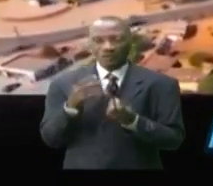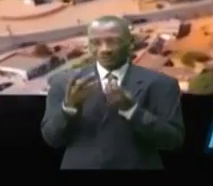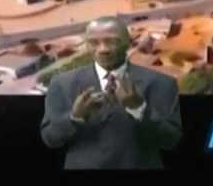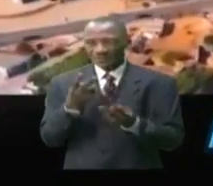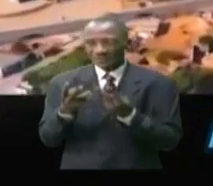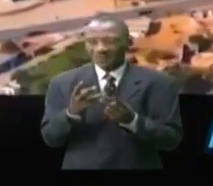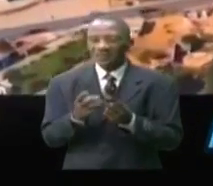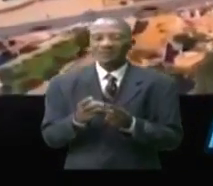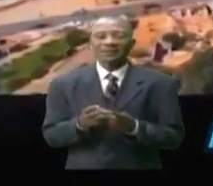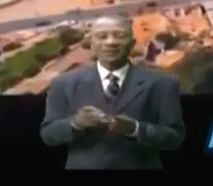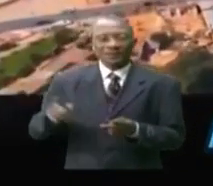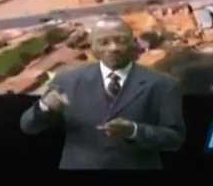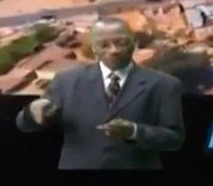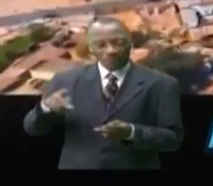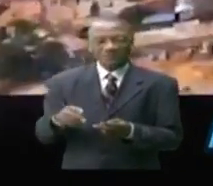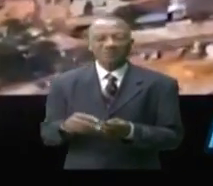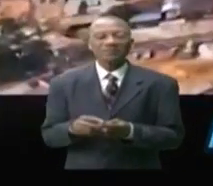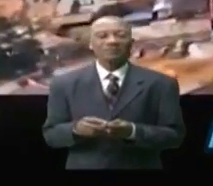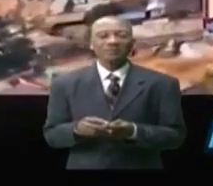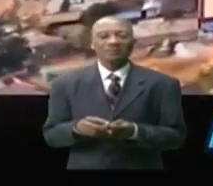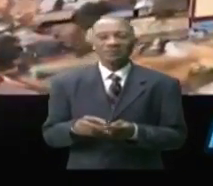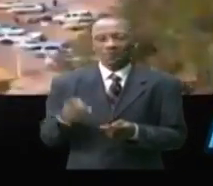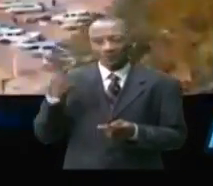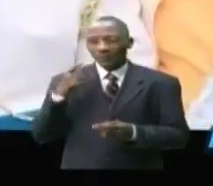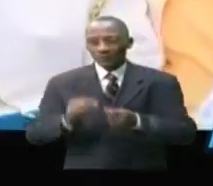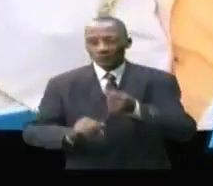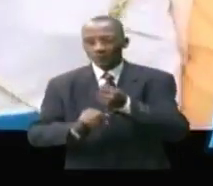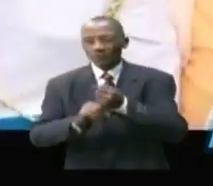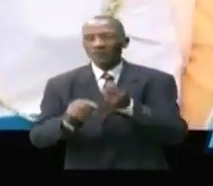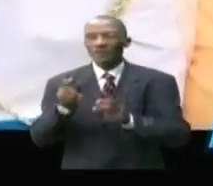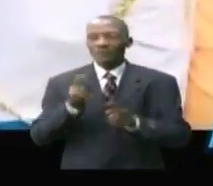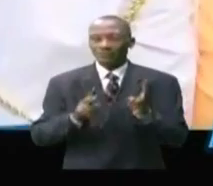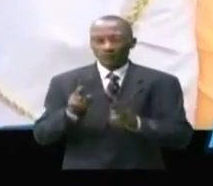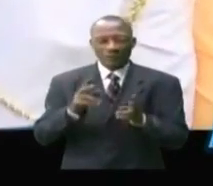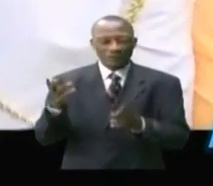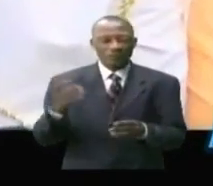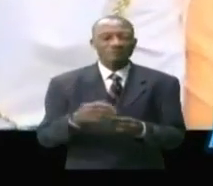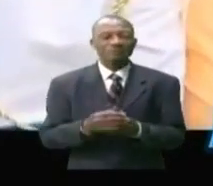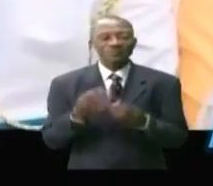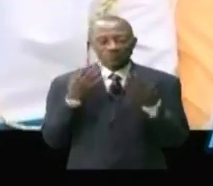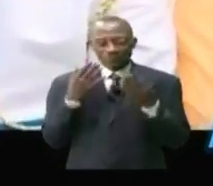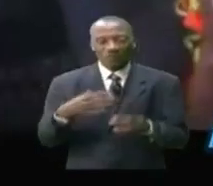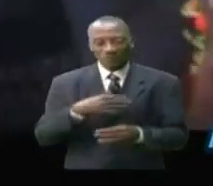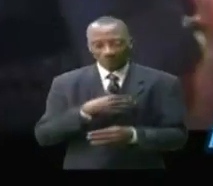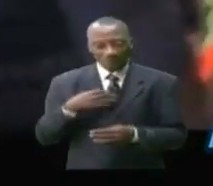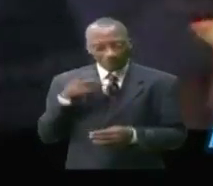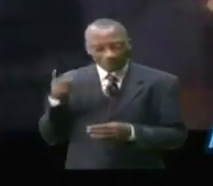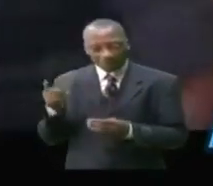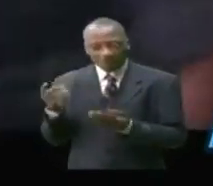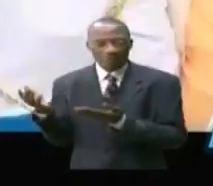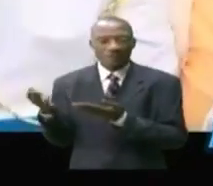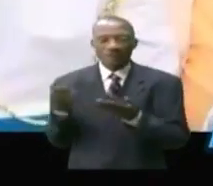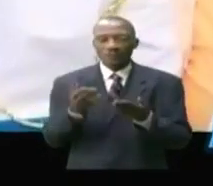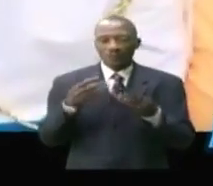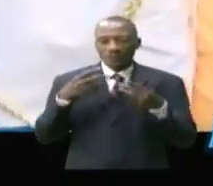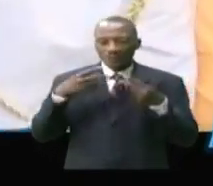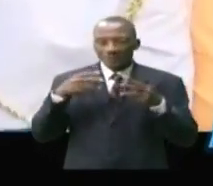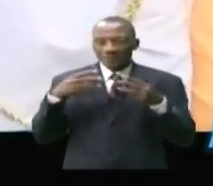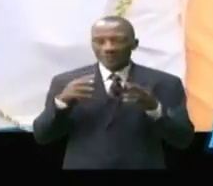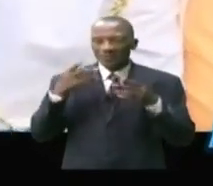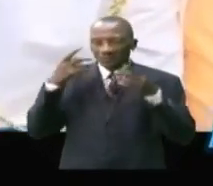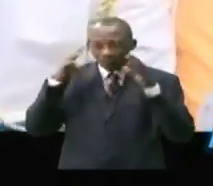le travail qu'elle déploie pour le bien-être de Lualabé, selon la vision « Le peuple d'abord ». Dieu est